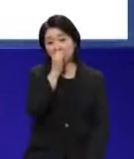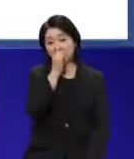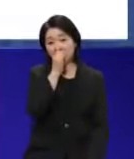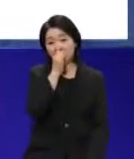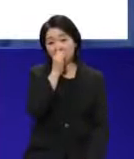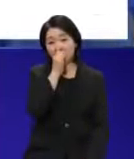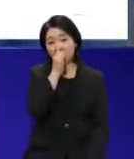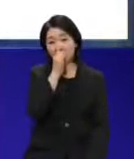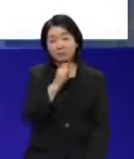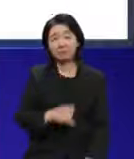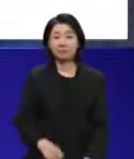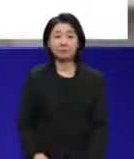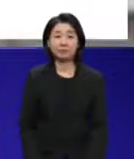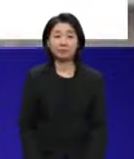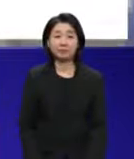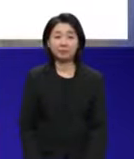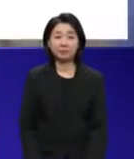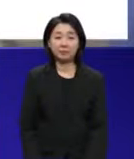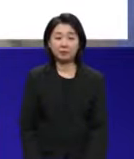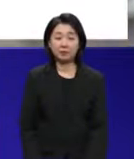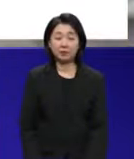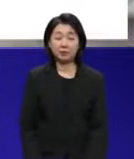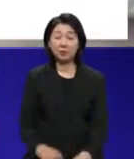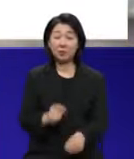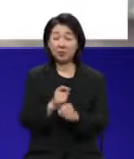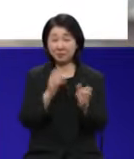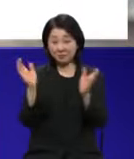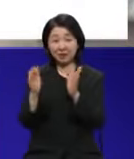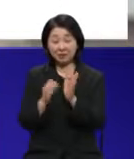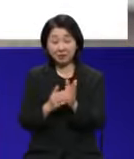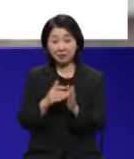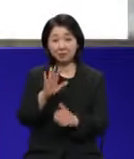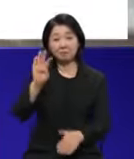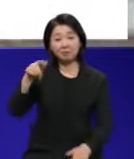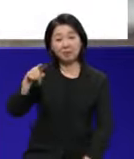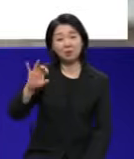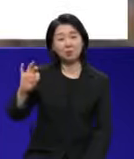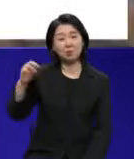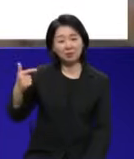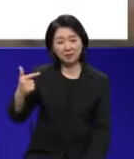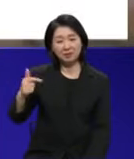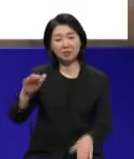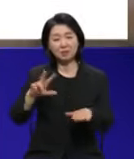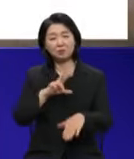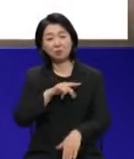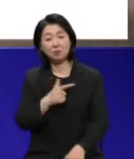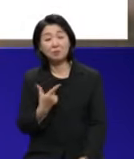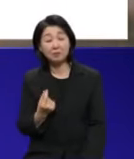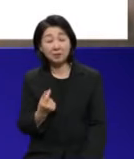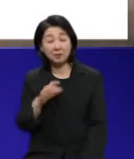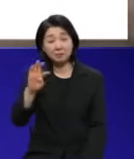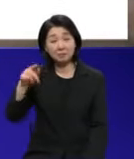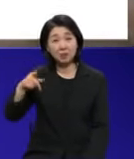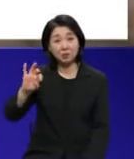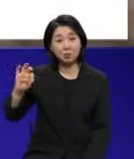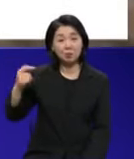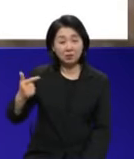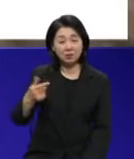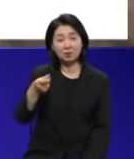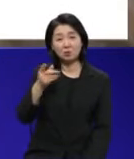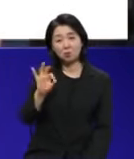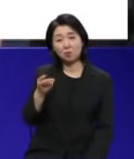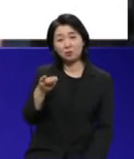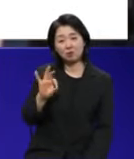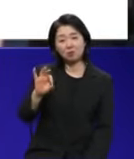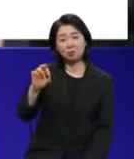약진 했단 말이에요 그리고 다 지나간 일이 됐습니다만 벌서 박용진 의원 아직은 현역 의원입니다 박용진 의원 홍영표 이런